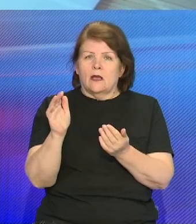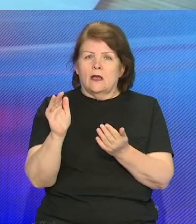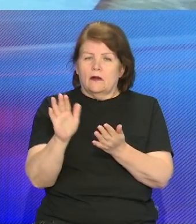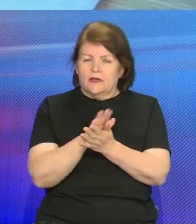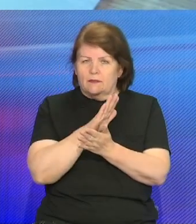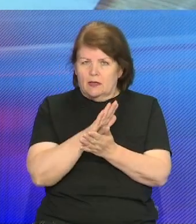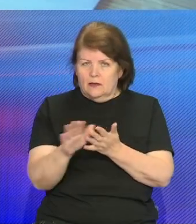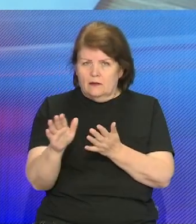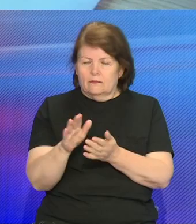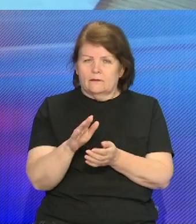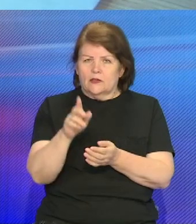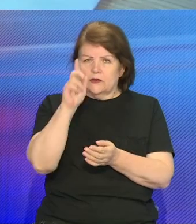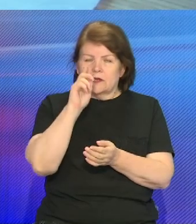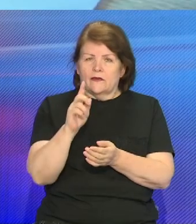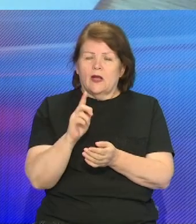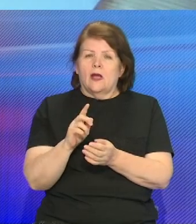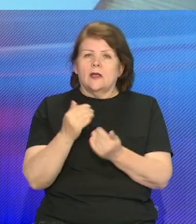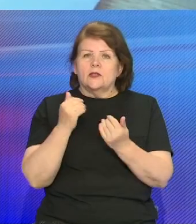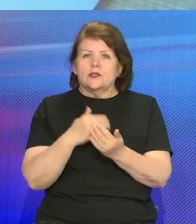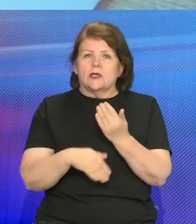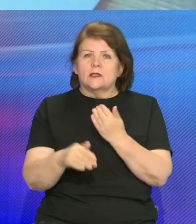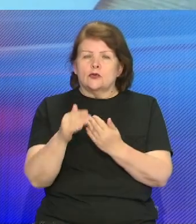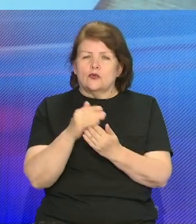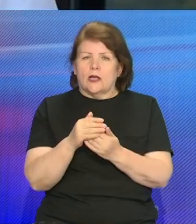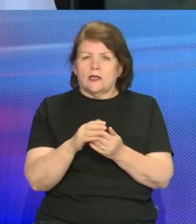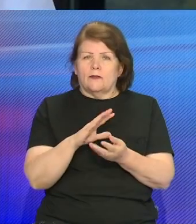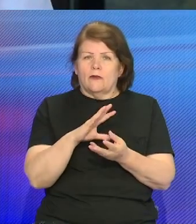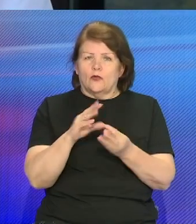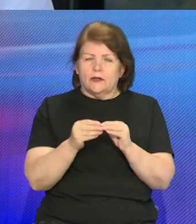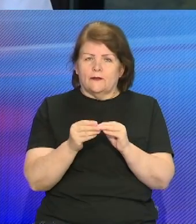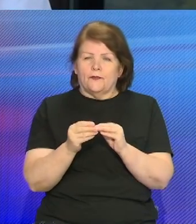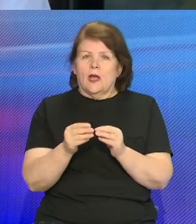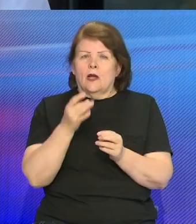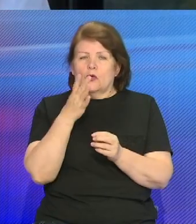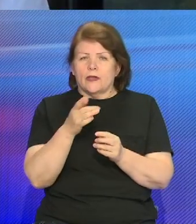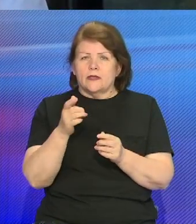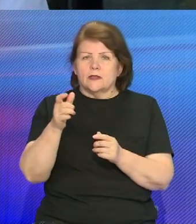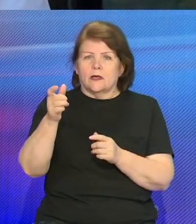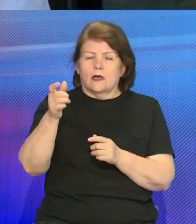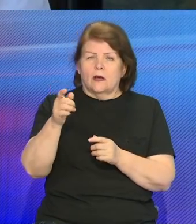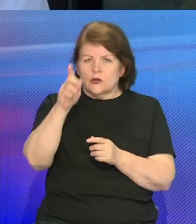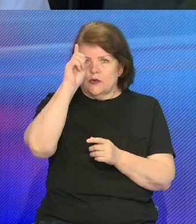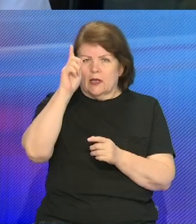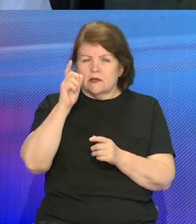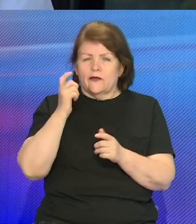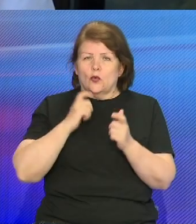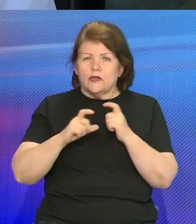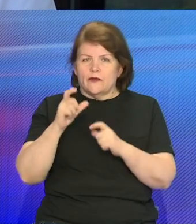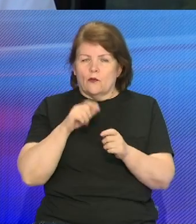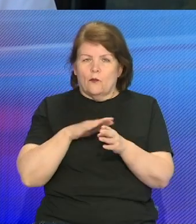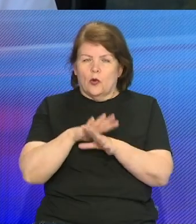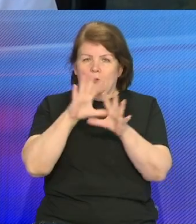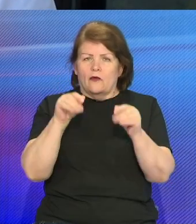И сейчас подводят первые выники приемной кампании. Гродинский государственный университет Янки Купалы в полном объеме